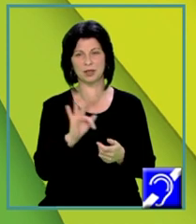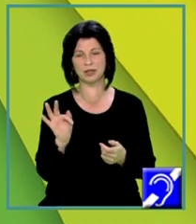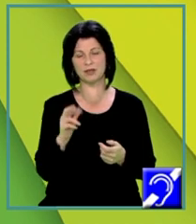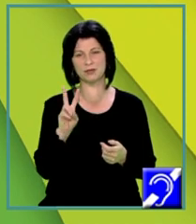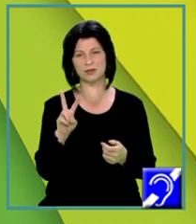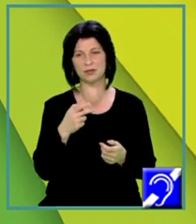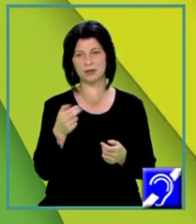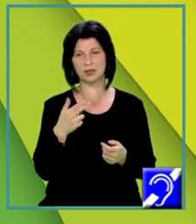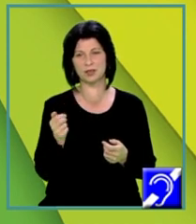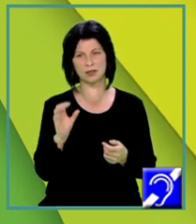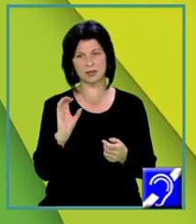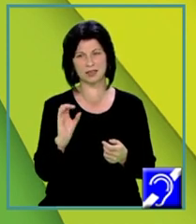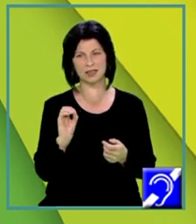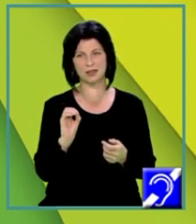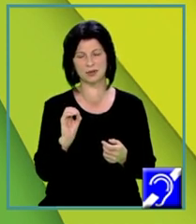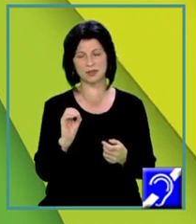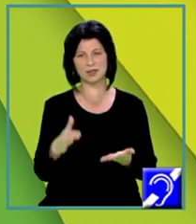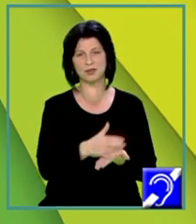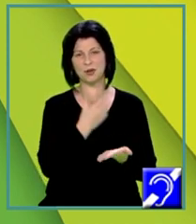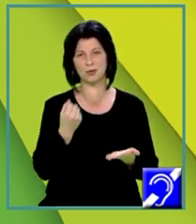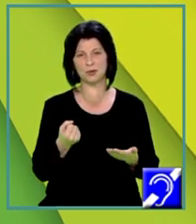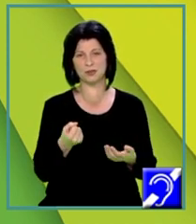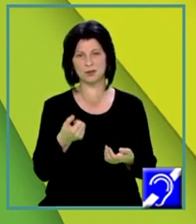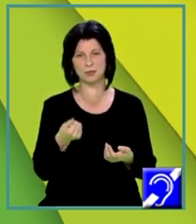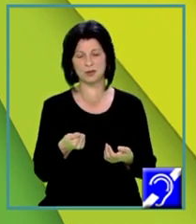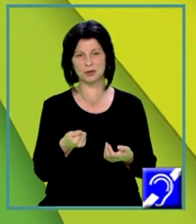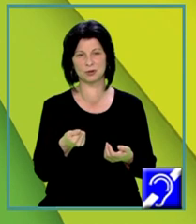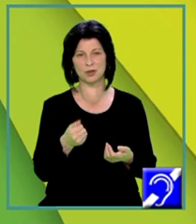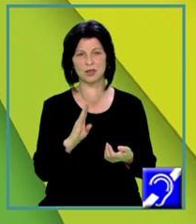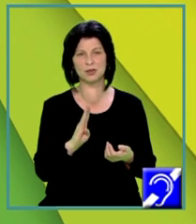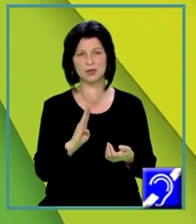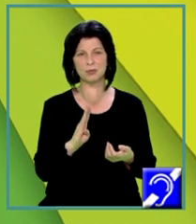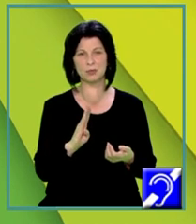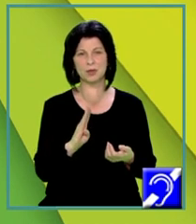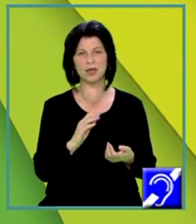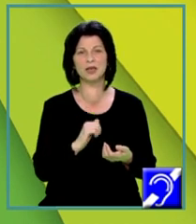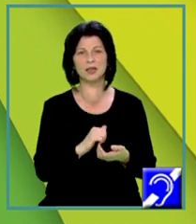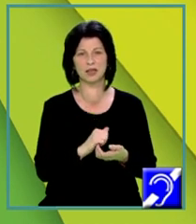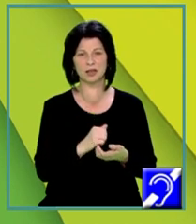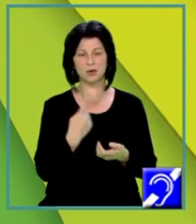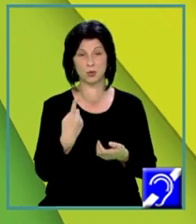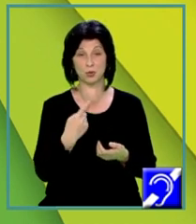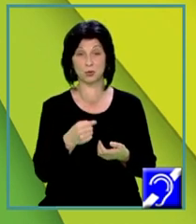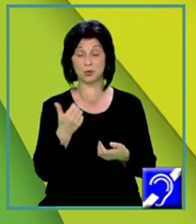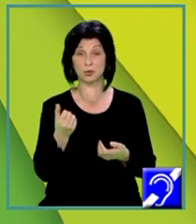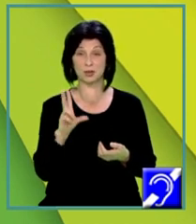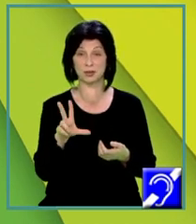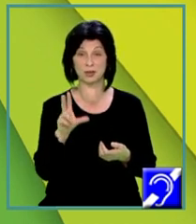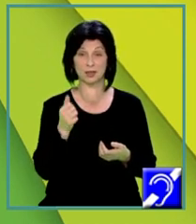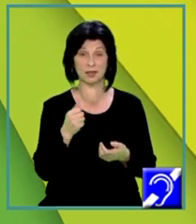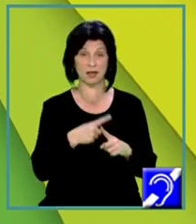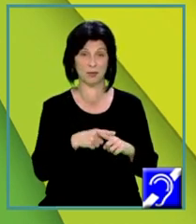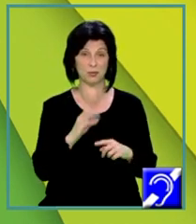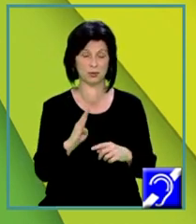obținem pentru a și b aceste două condiții 4-a plus b13 a plus b 0 Deci